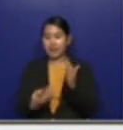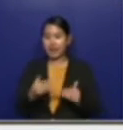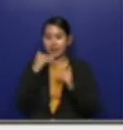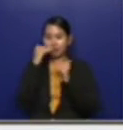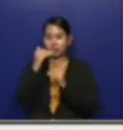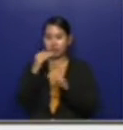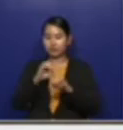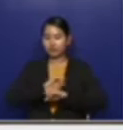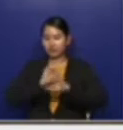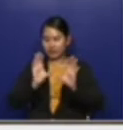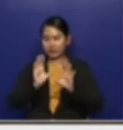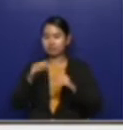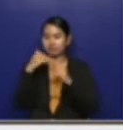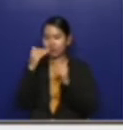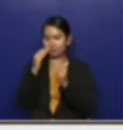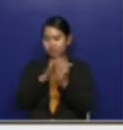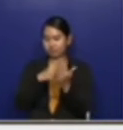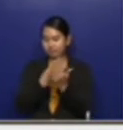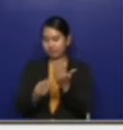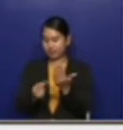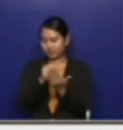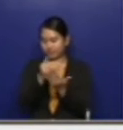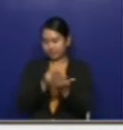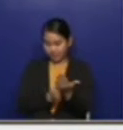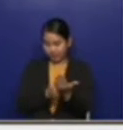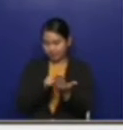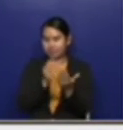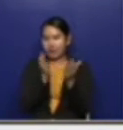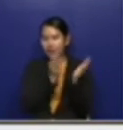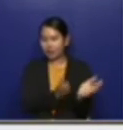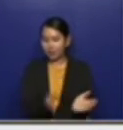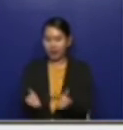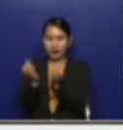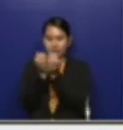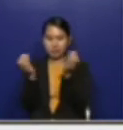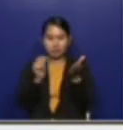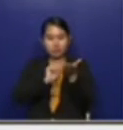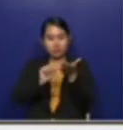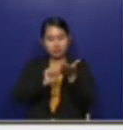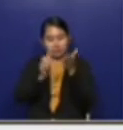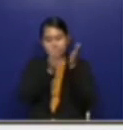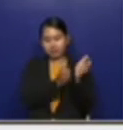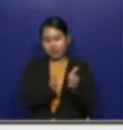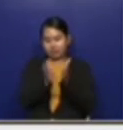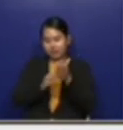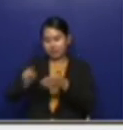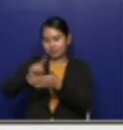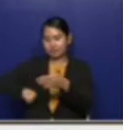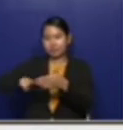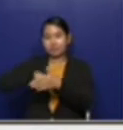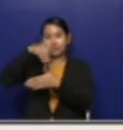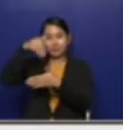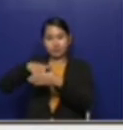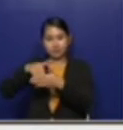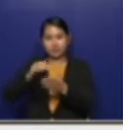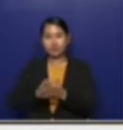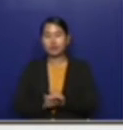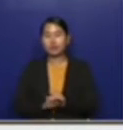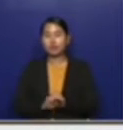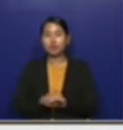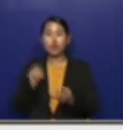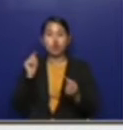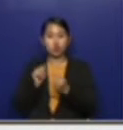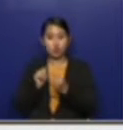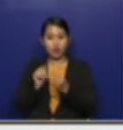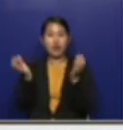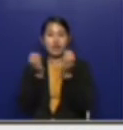ชัดเจนถึงกระบวนการแก้รัฐธรรมนูญไปจนถึงการเลือกตั้งทั่วไปภายใต้กติกา